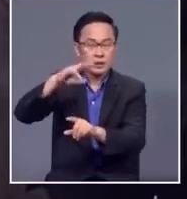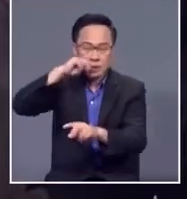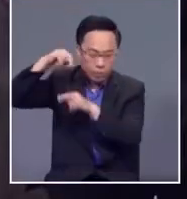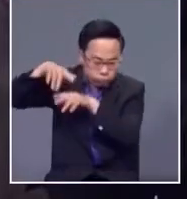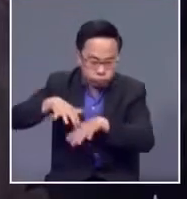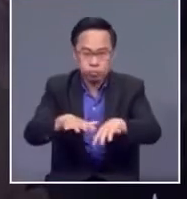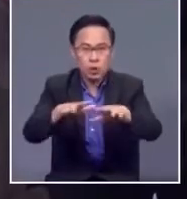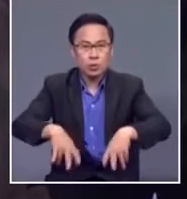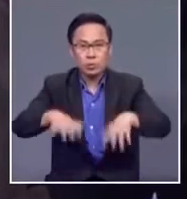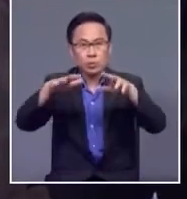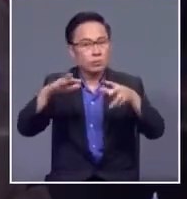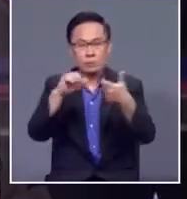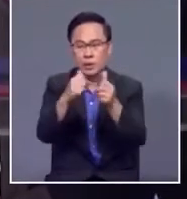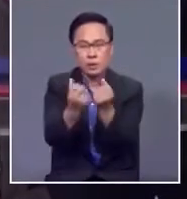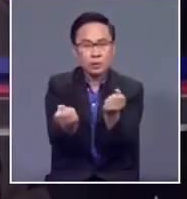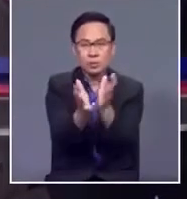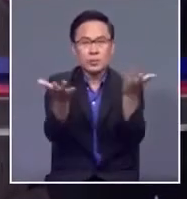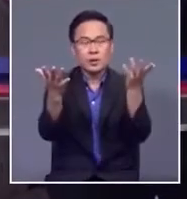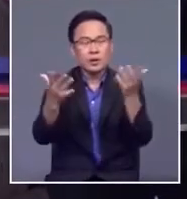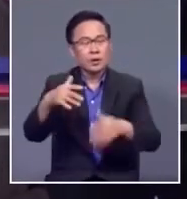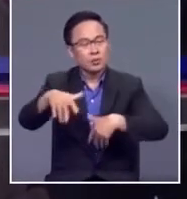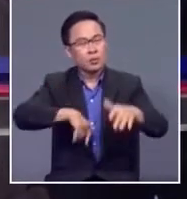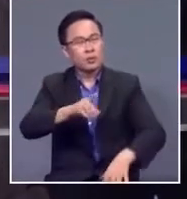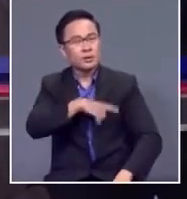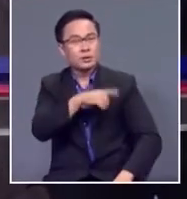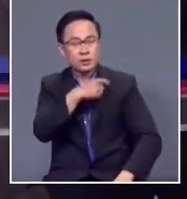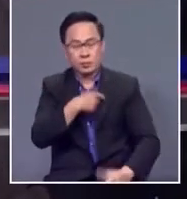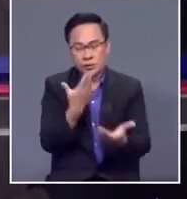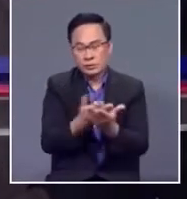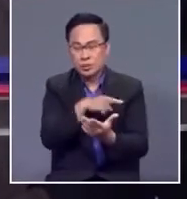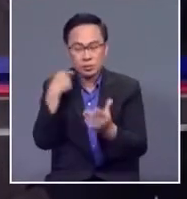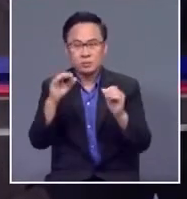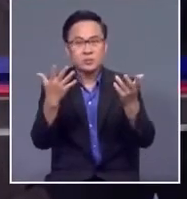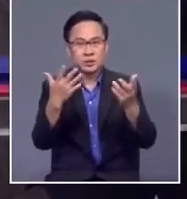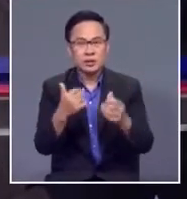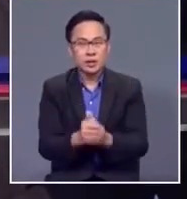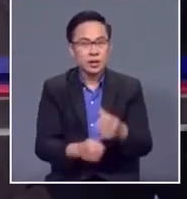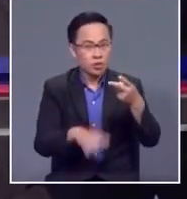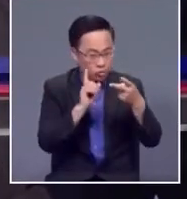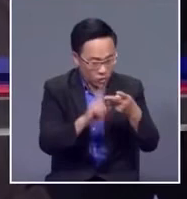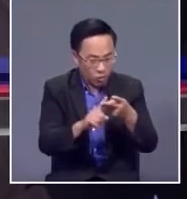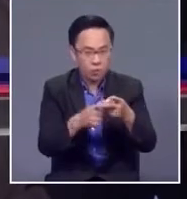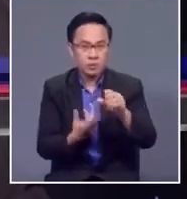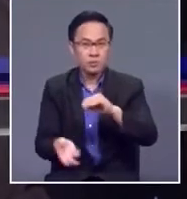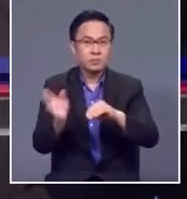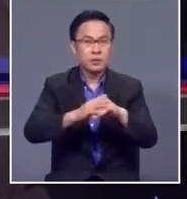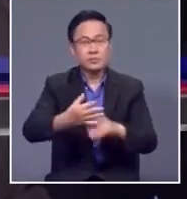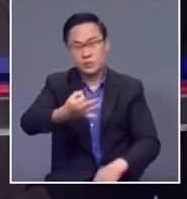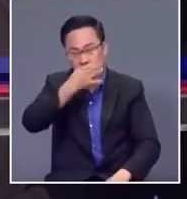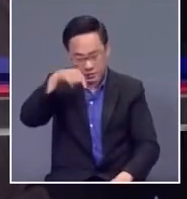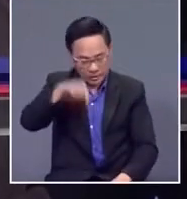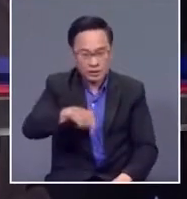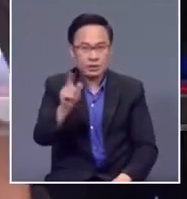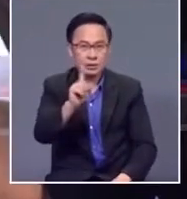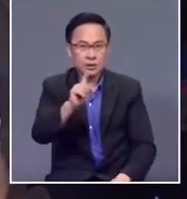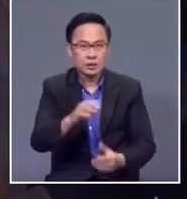ลผลิตก็ไม่เสียหายก็เกิดความพึงพอใจเป็นอย่างยิ่งและสิ่งที่ตามมาอีกหนึ่งก็คือเป็นวิถีชีวิตของคนชาวบรรกรรมโดยแท้จริงก็